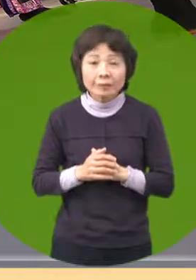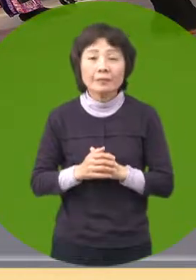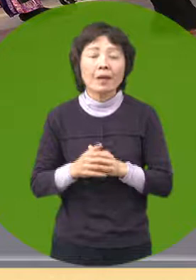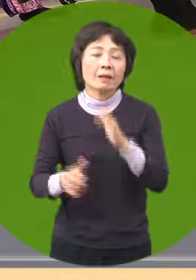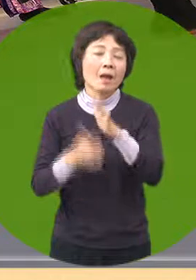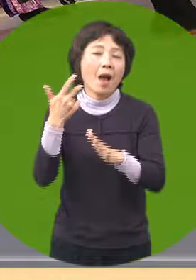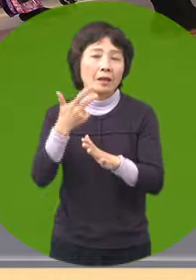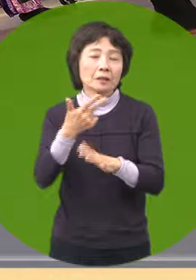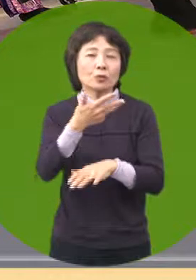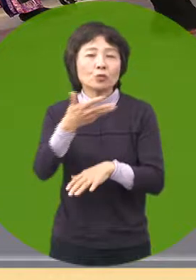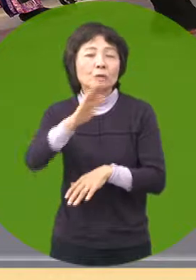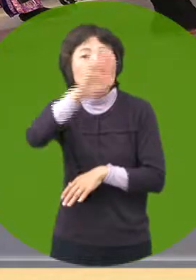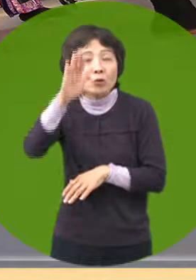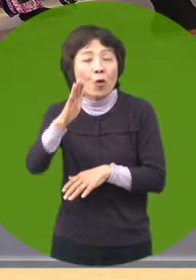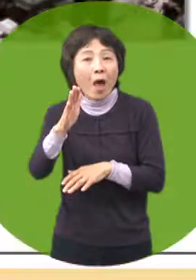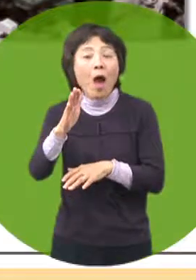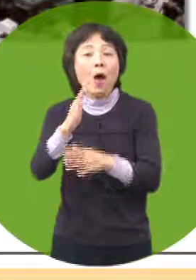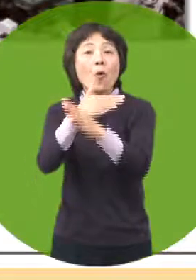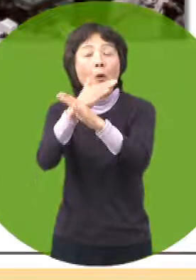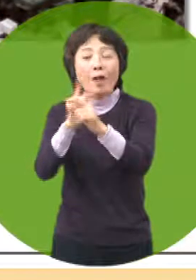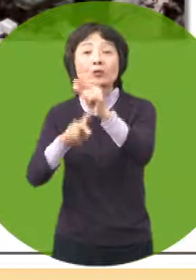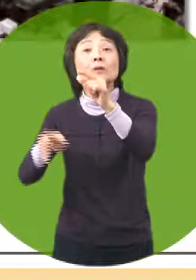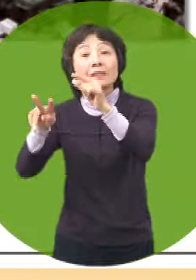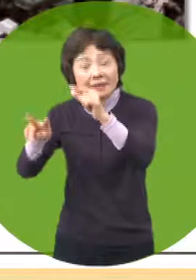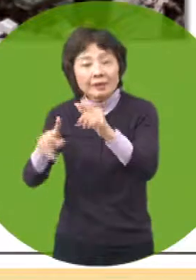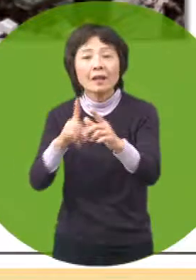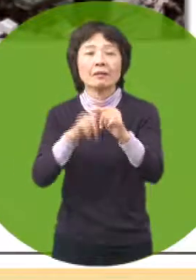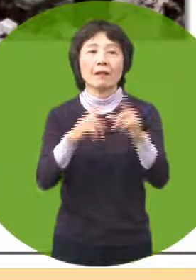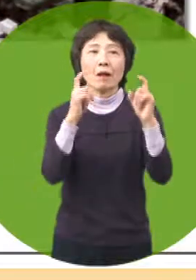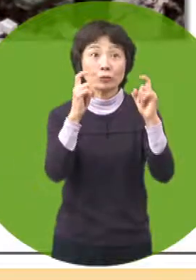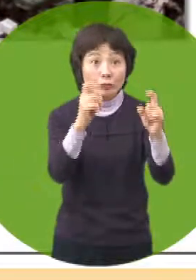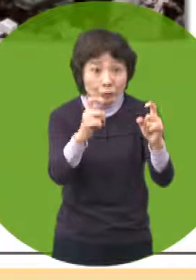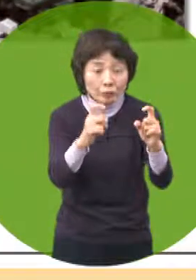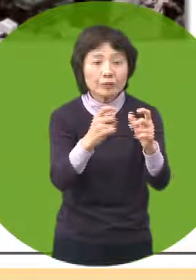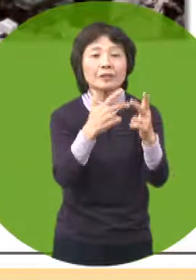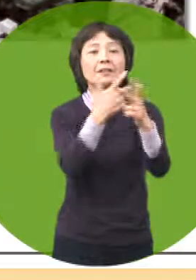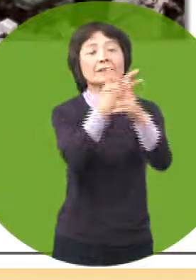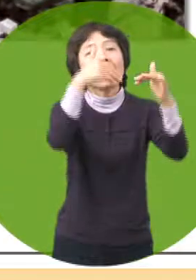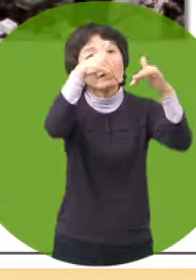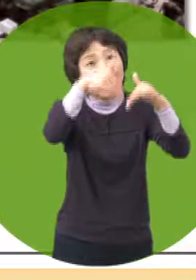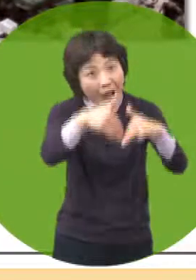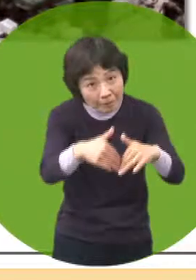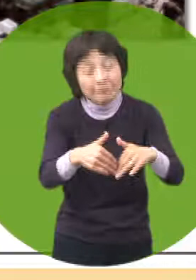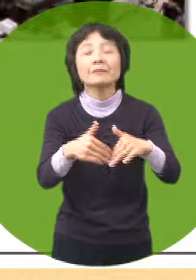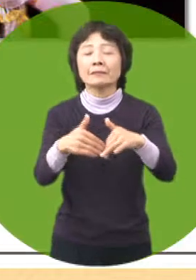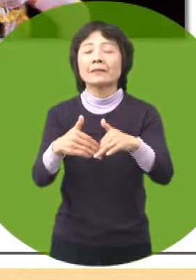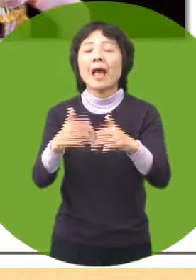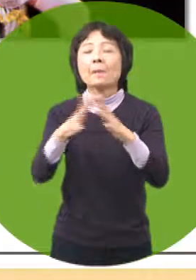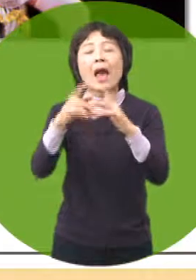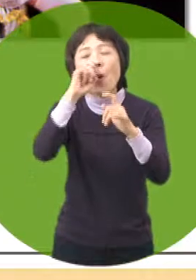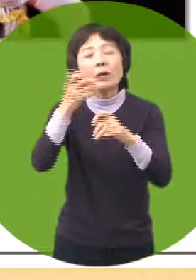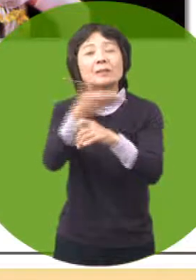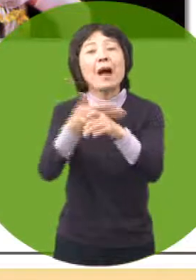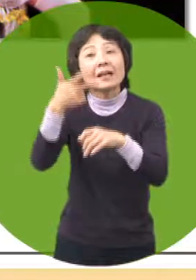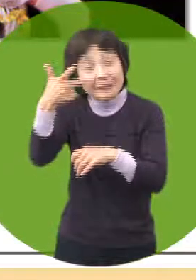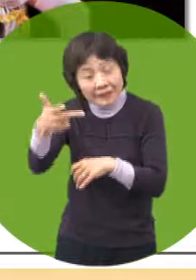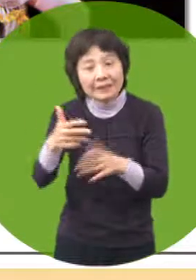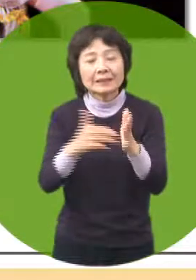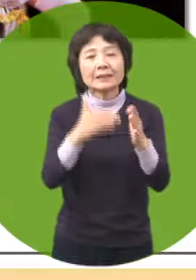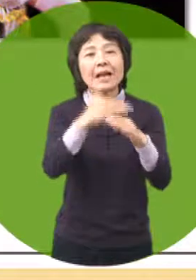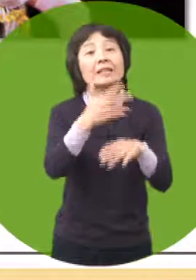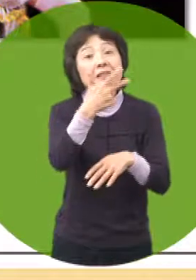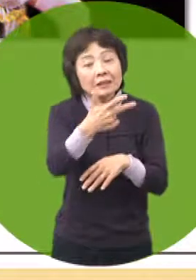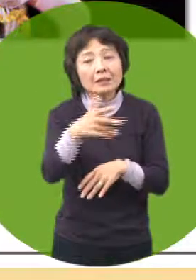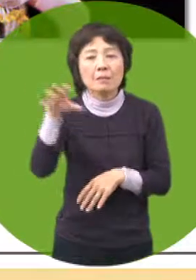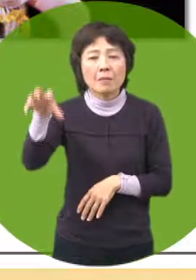那覇市の海空公園をメイン会場に、中城村、北谷町、宮古島市、石垣市、そして12